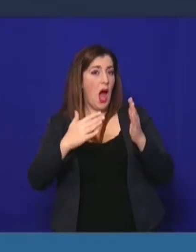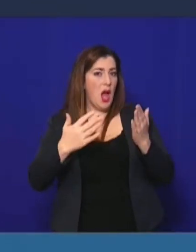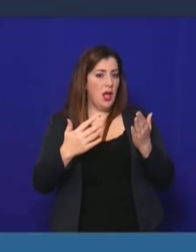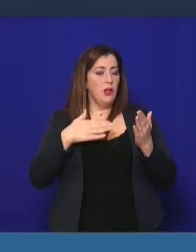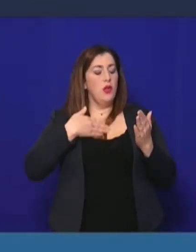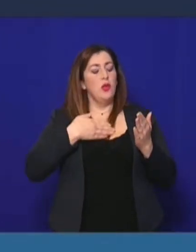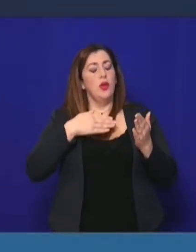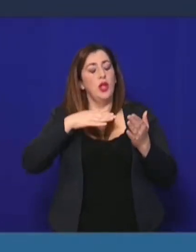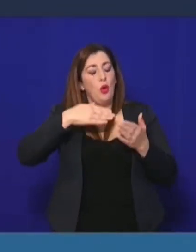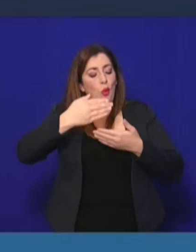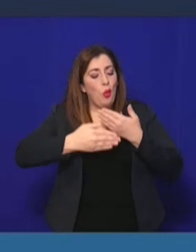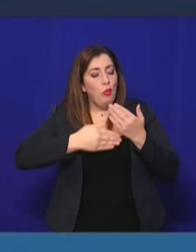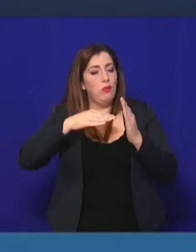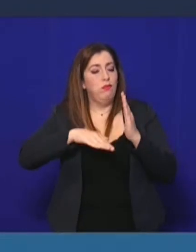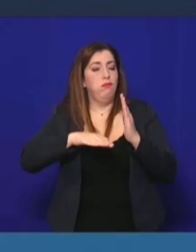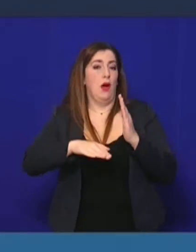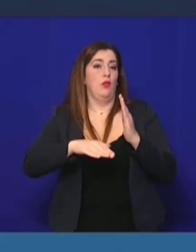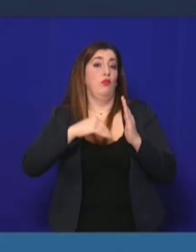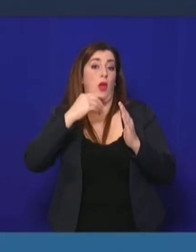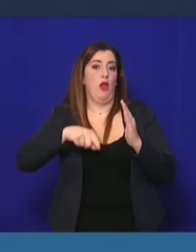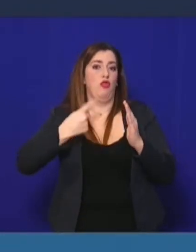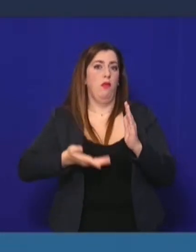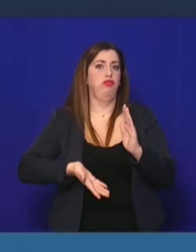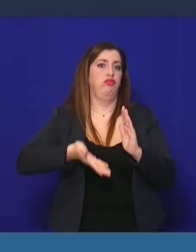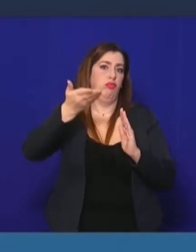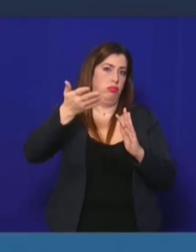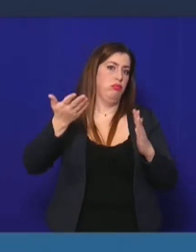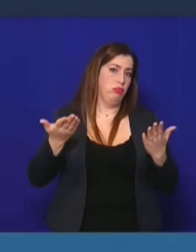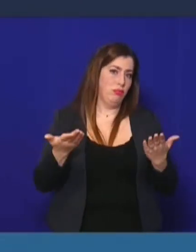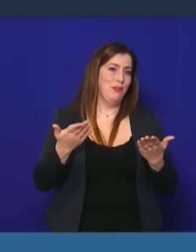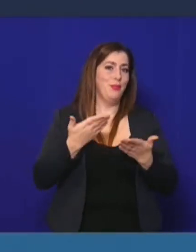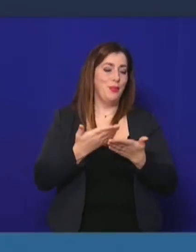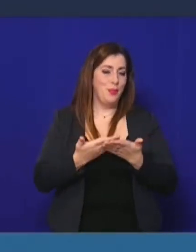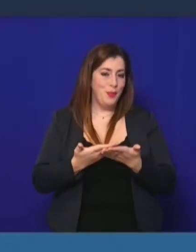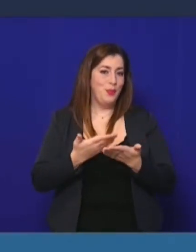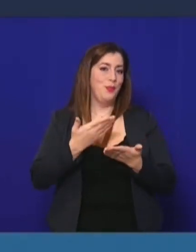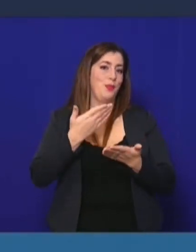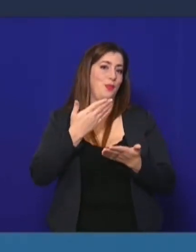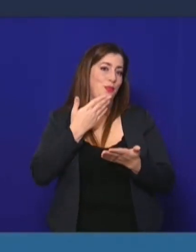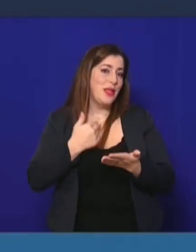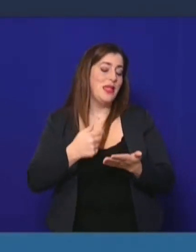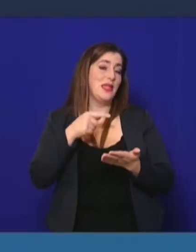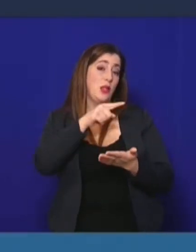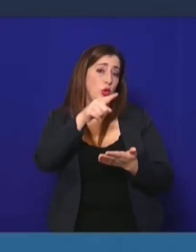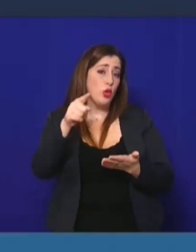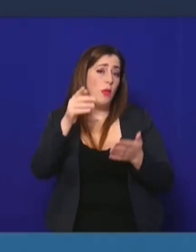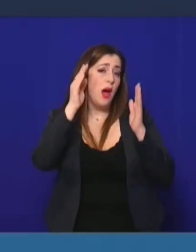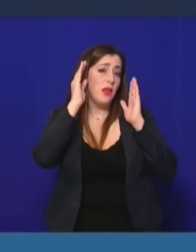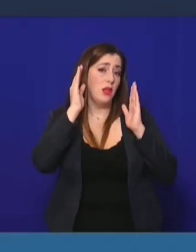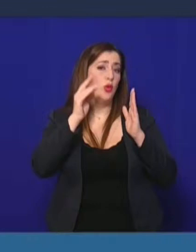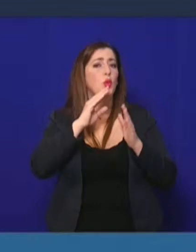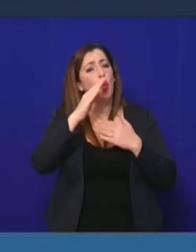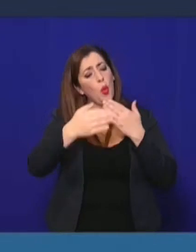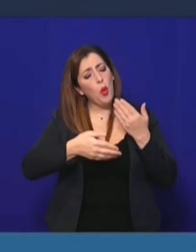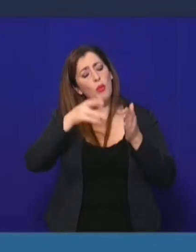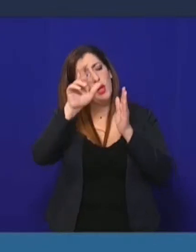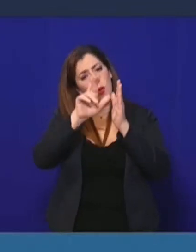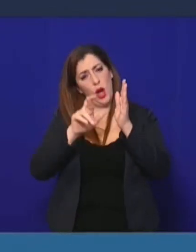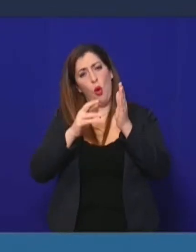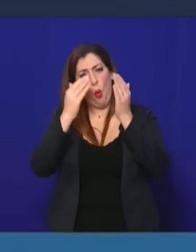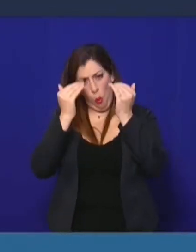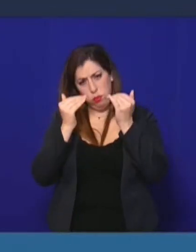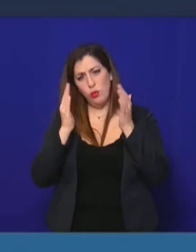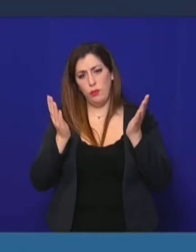allura jekk il-poplu jkun jista' jikkopera bil-mezzi ta' prevenzjoni naraw ukoll li aħna nkun nistgħu inkomplu nżommu sitwazzjoni